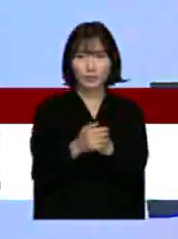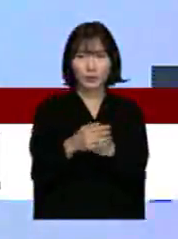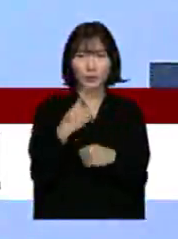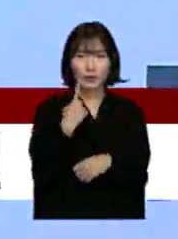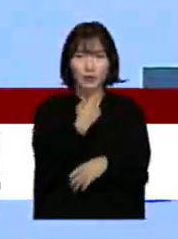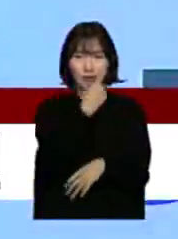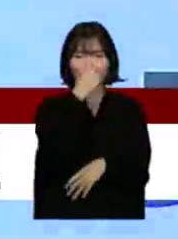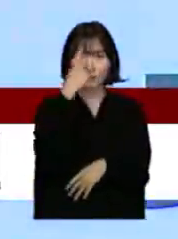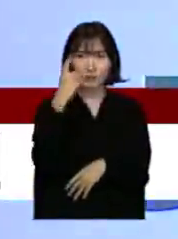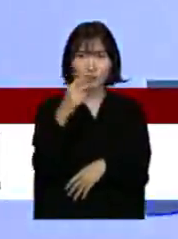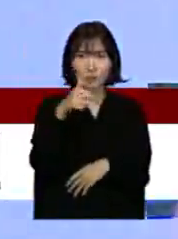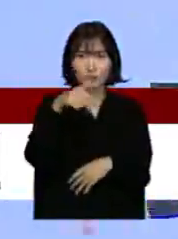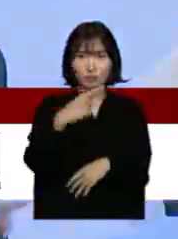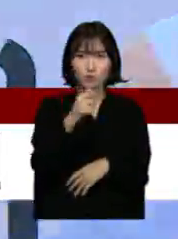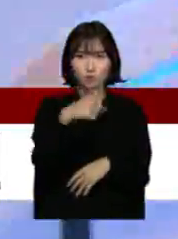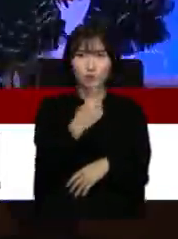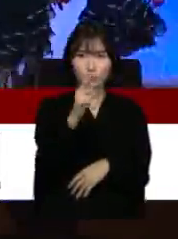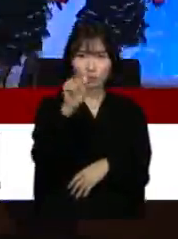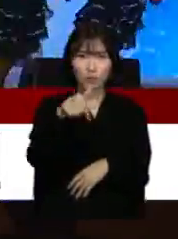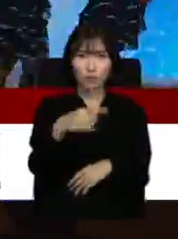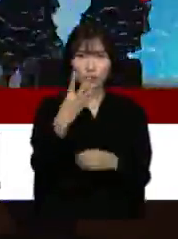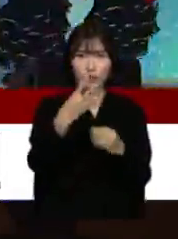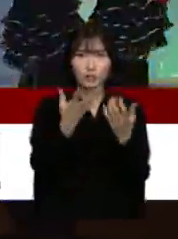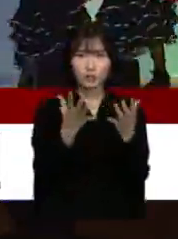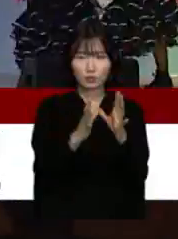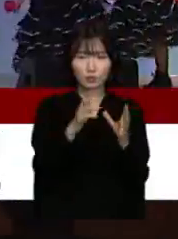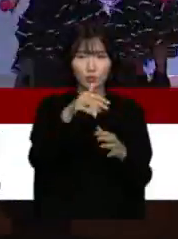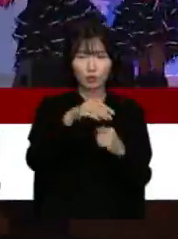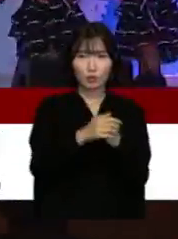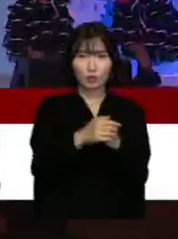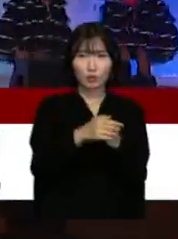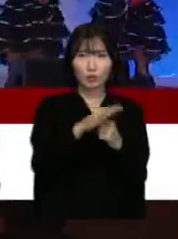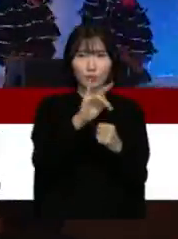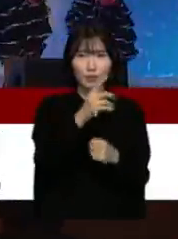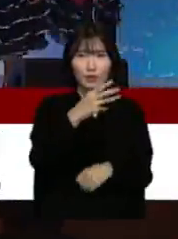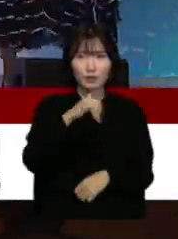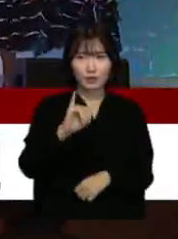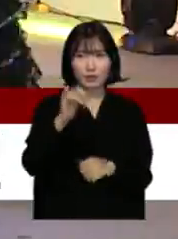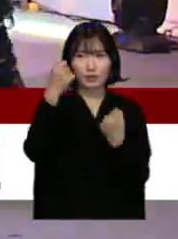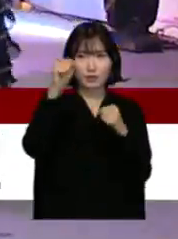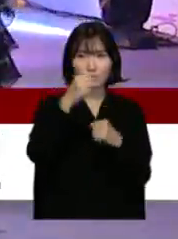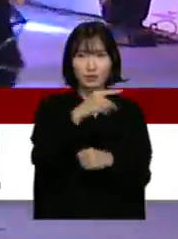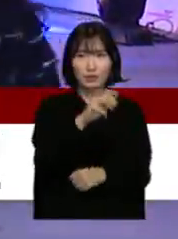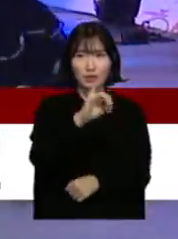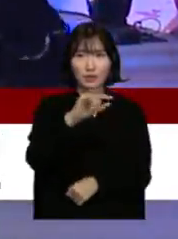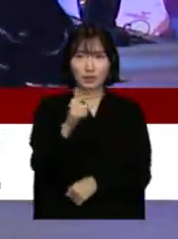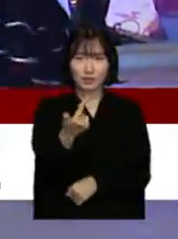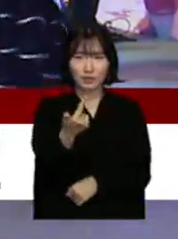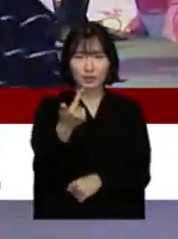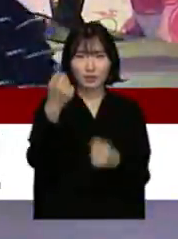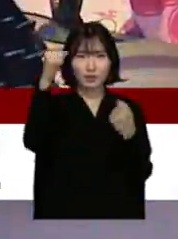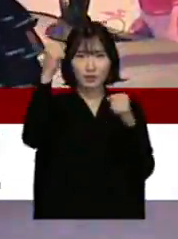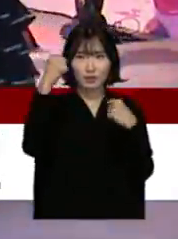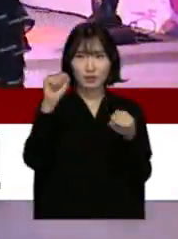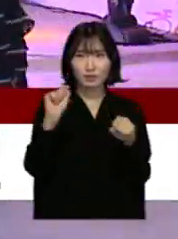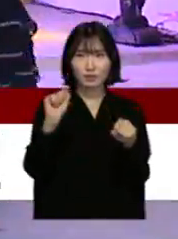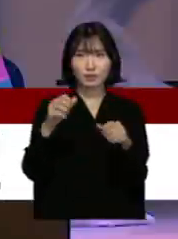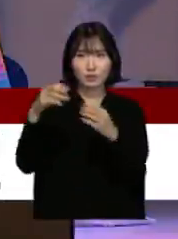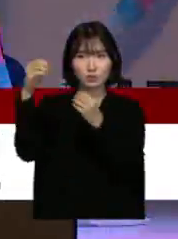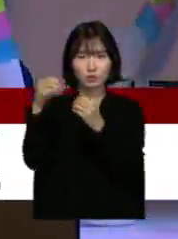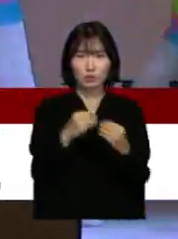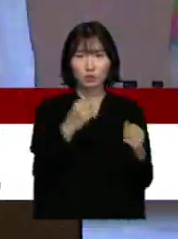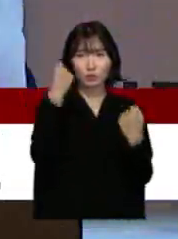아찔한 중곡 사동의 벨리댄스와 우아한 자태의 광장동 라인댄스, 그리고 곤풍스런 전통